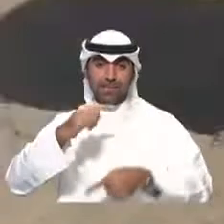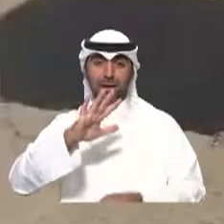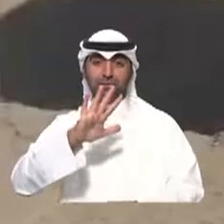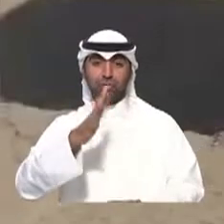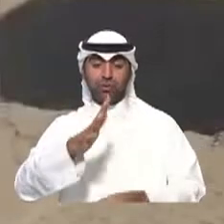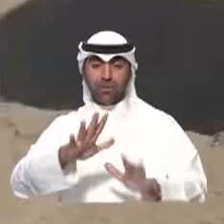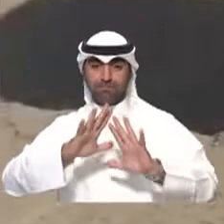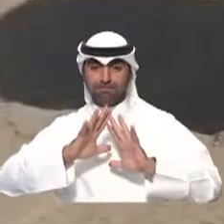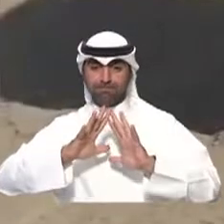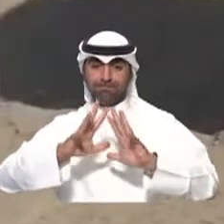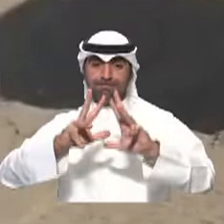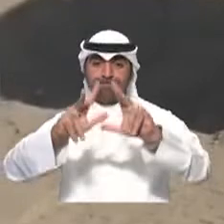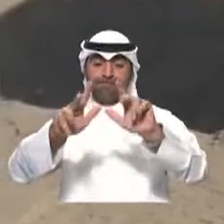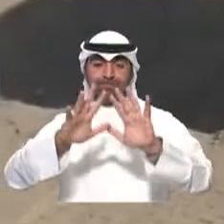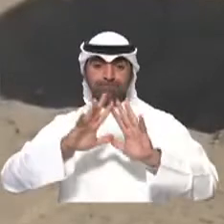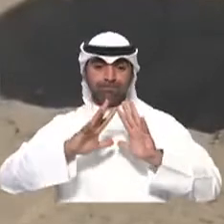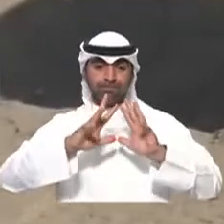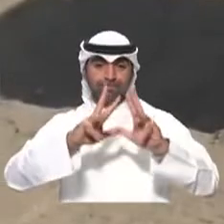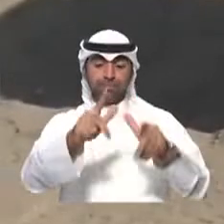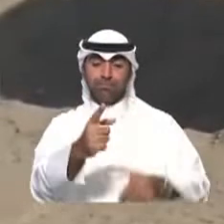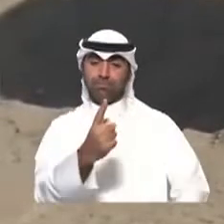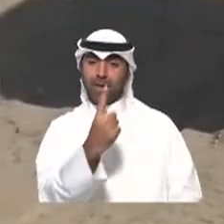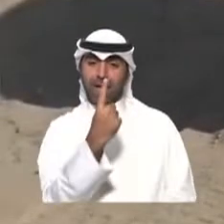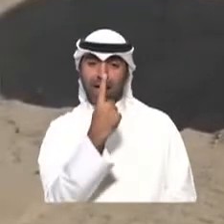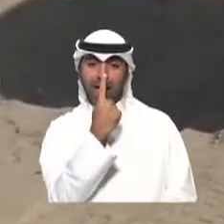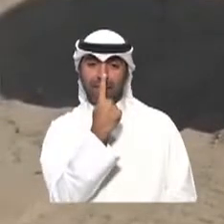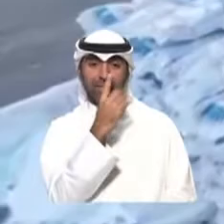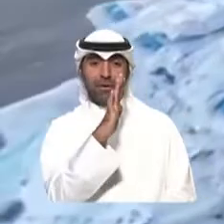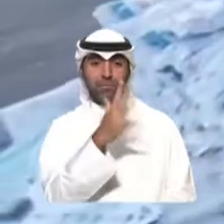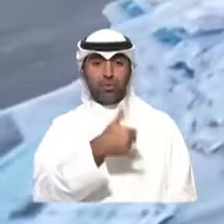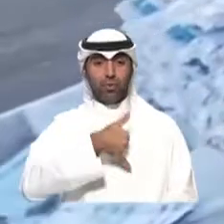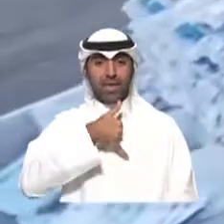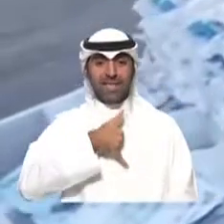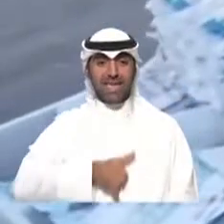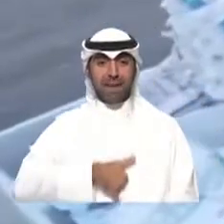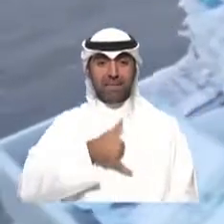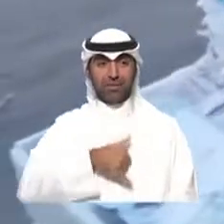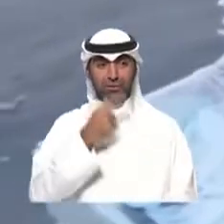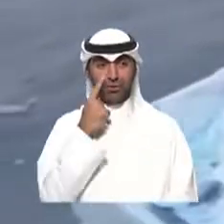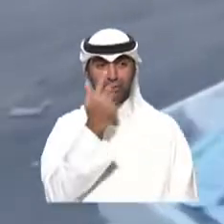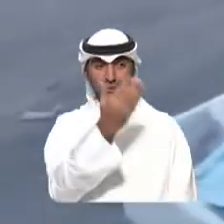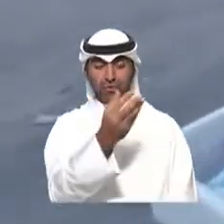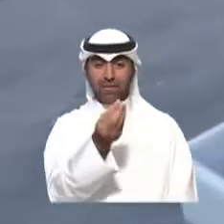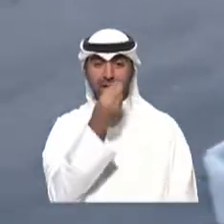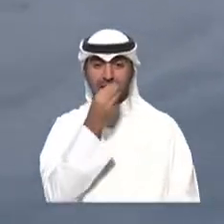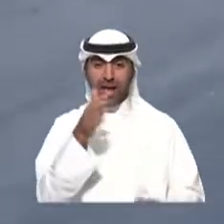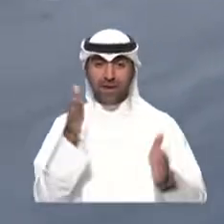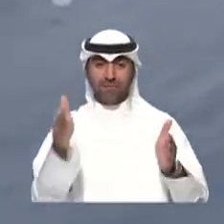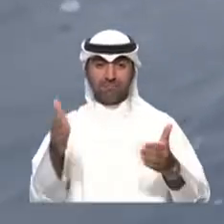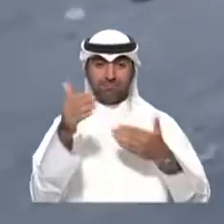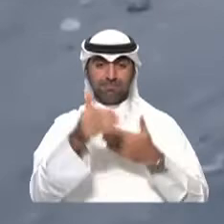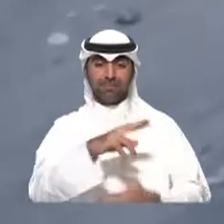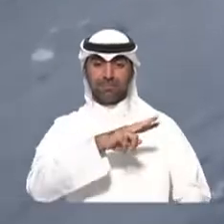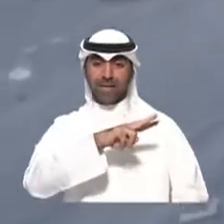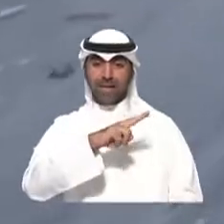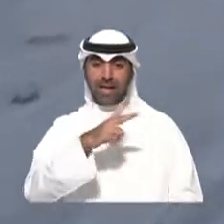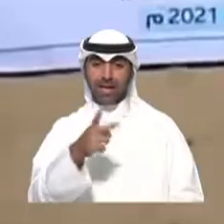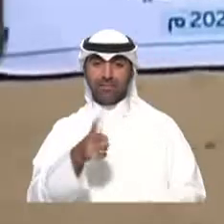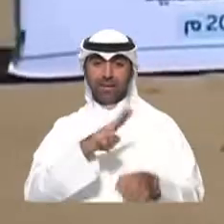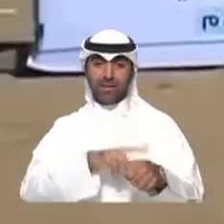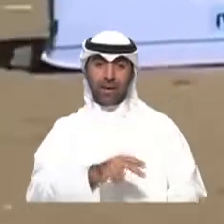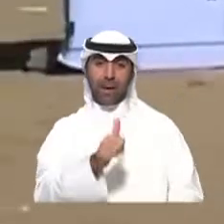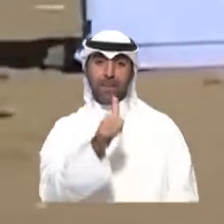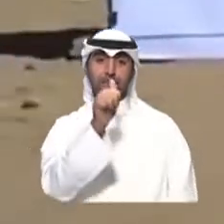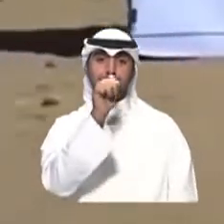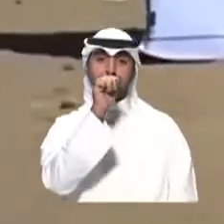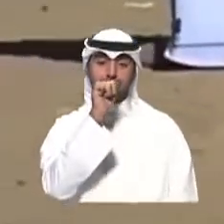قطاع، منها الغذائي والإيوائي والصحي، وفي قطاع المياه والتعليم، حيث تشكل